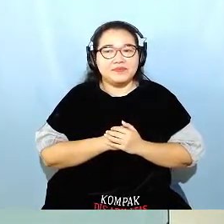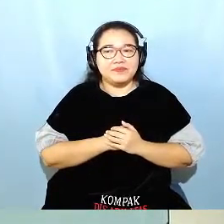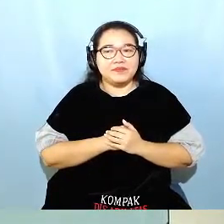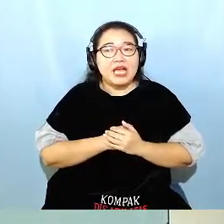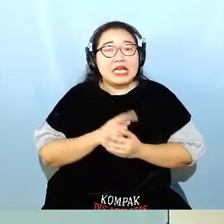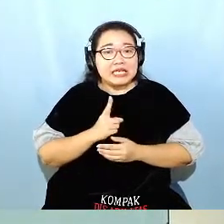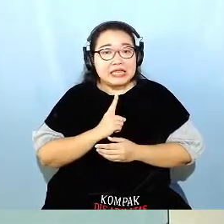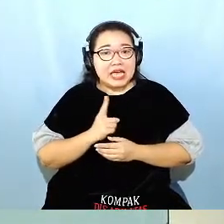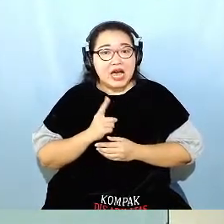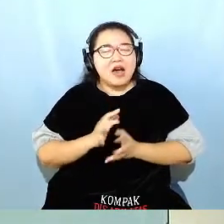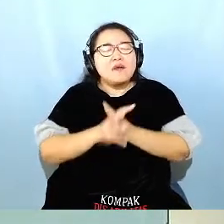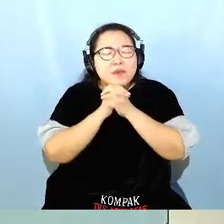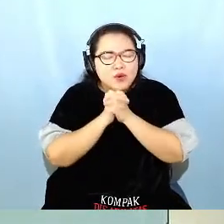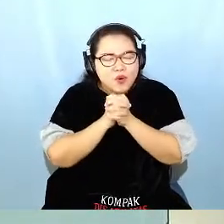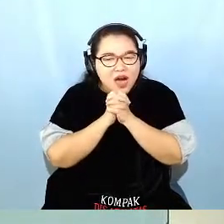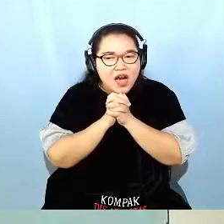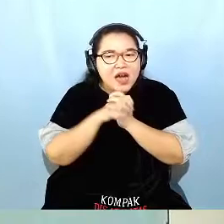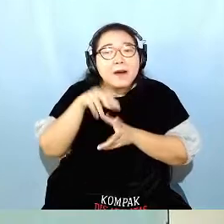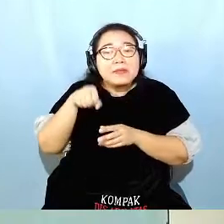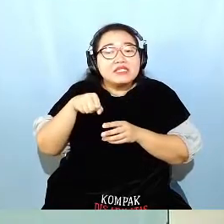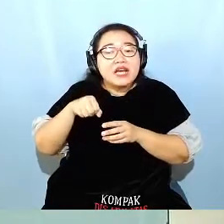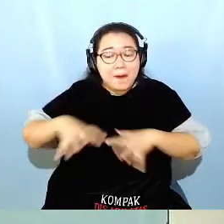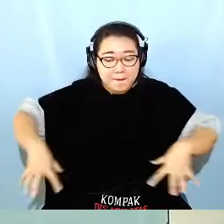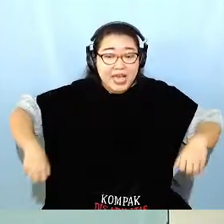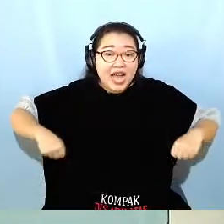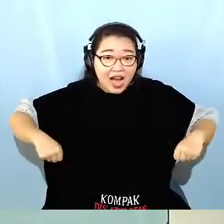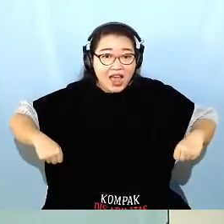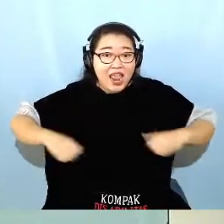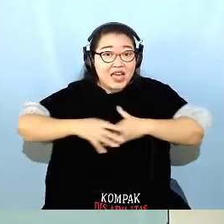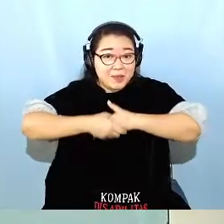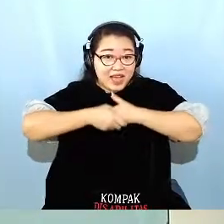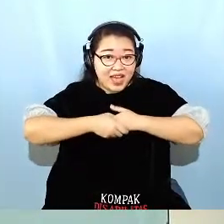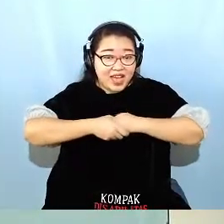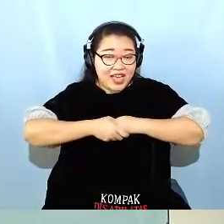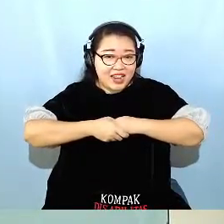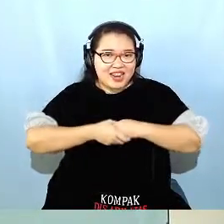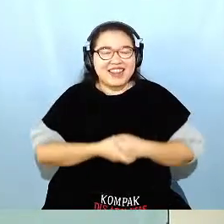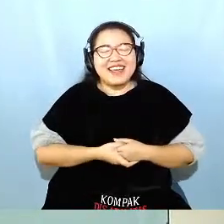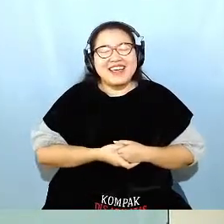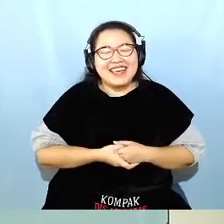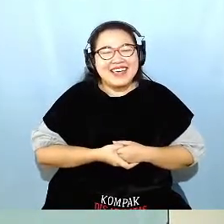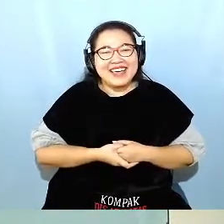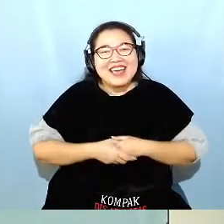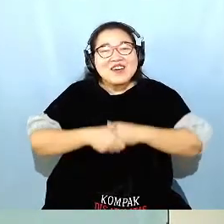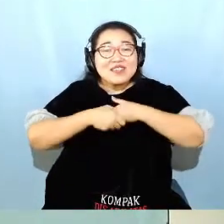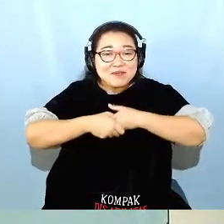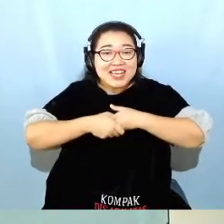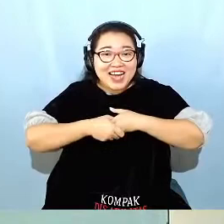pegang tangan. Ya Romo, kemarin saya praktek pegang tangan. Suami saya itu tangannya kasar sekali.